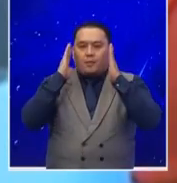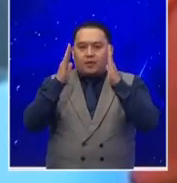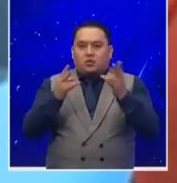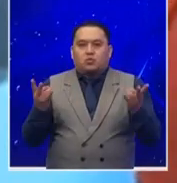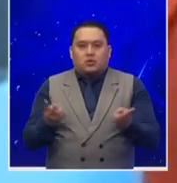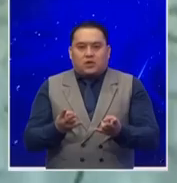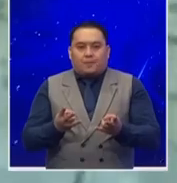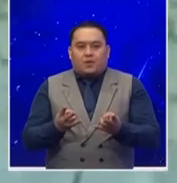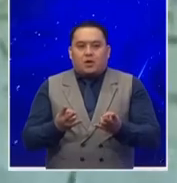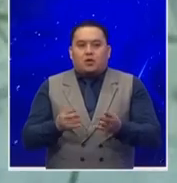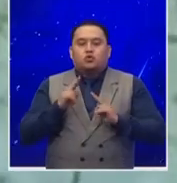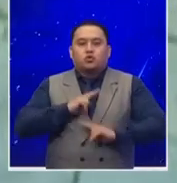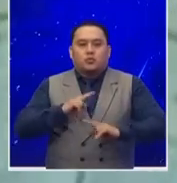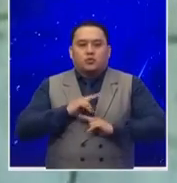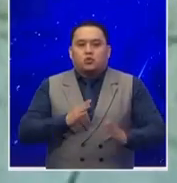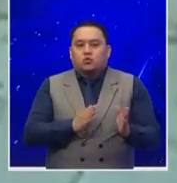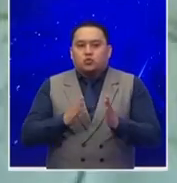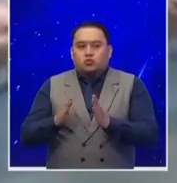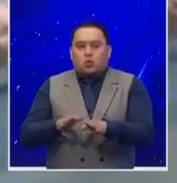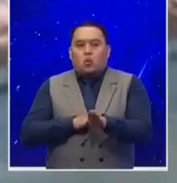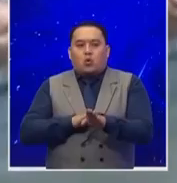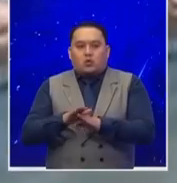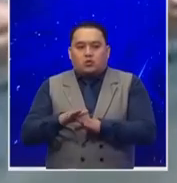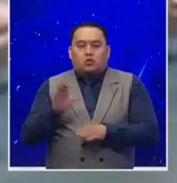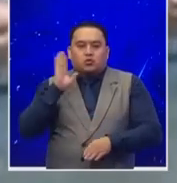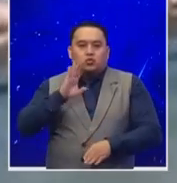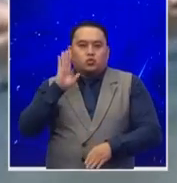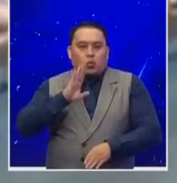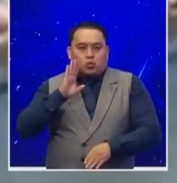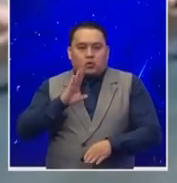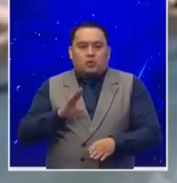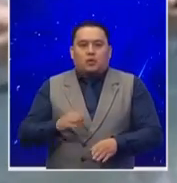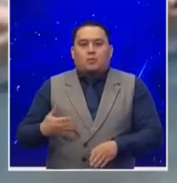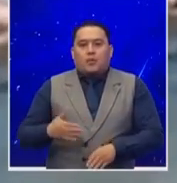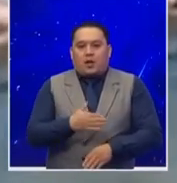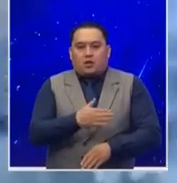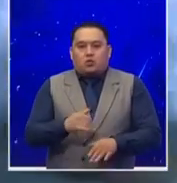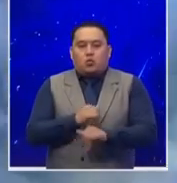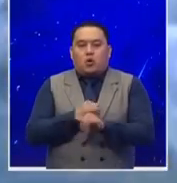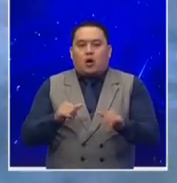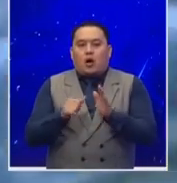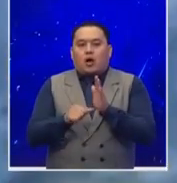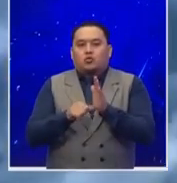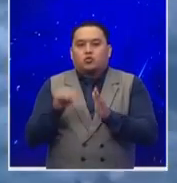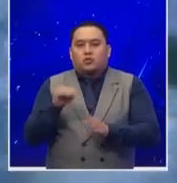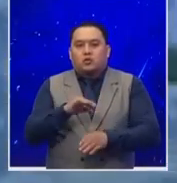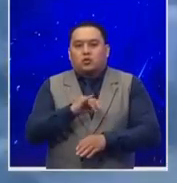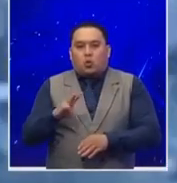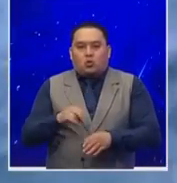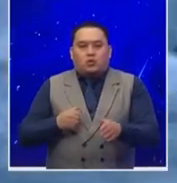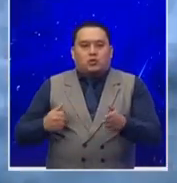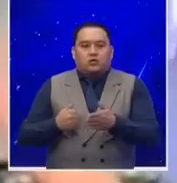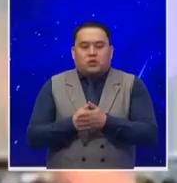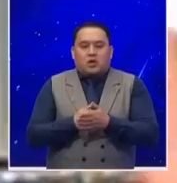қажеттігін айтқан. Енді жұмысты жүйелі түрде жүргізу арқылы су ресурстарындағы балық өсіру көлемін 600 мың тоннаға жеткізуге болады.